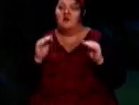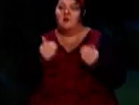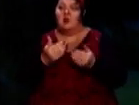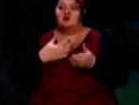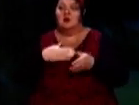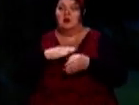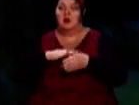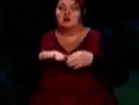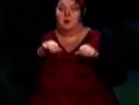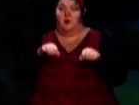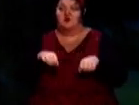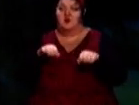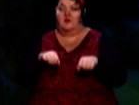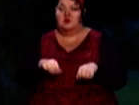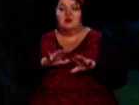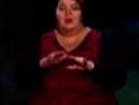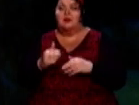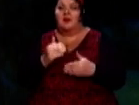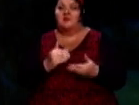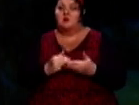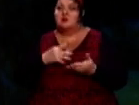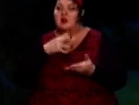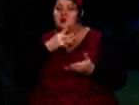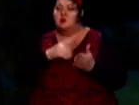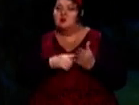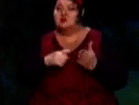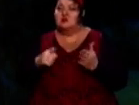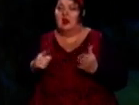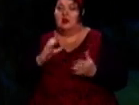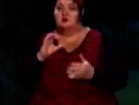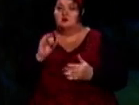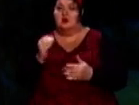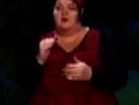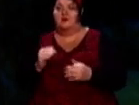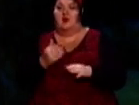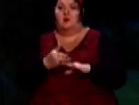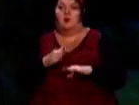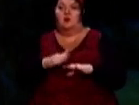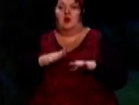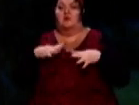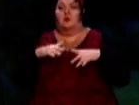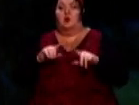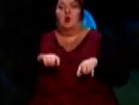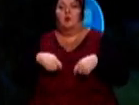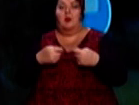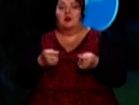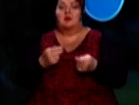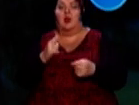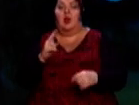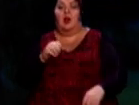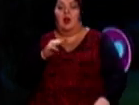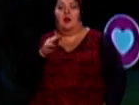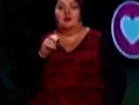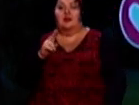завдяки не в останню чергу і Save Полтаві було передано, як ви всі знаєте, кадетський корпус на